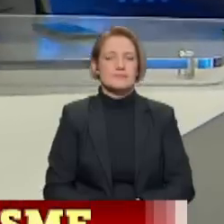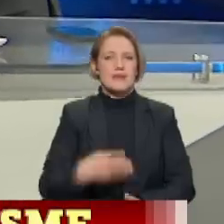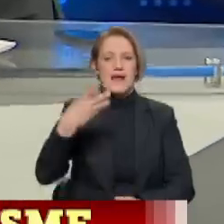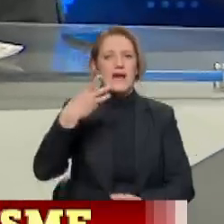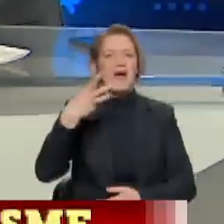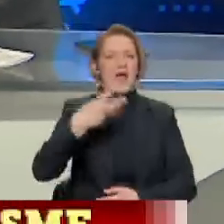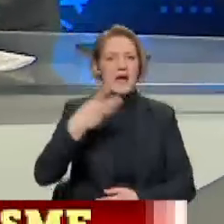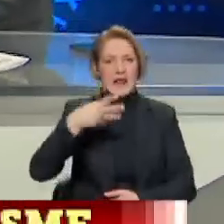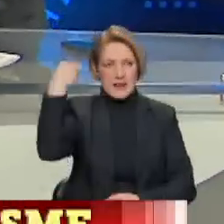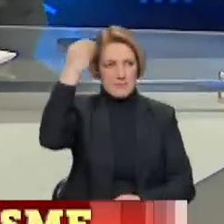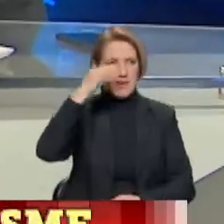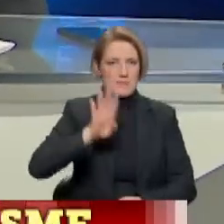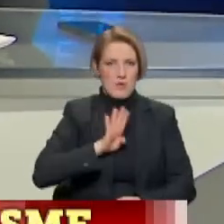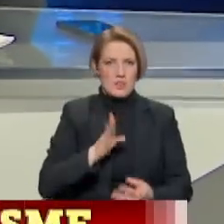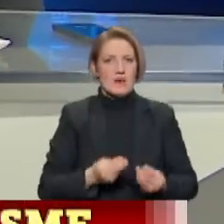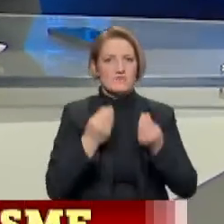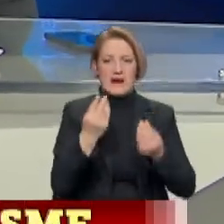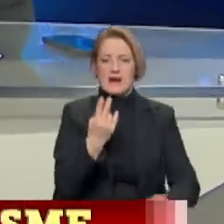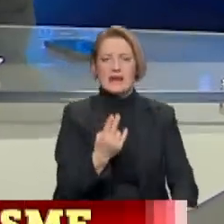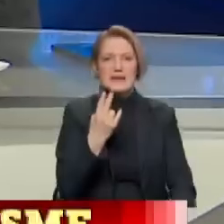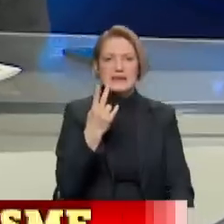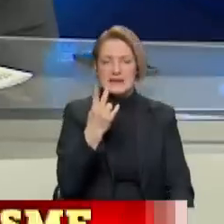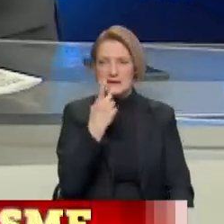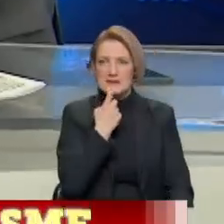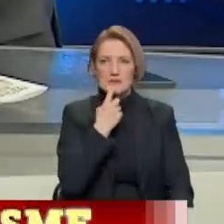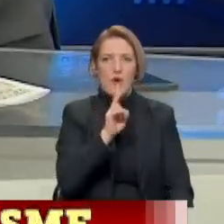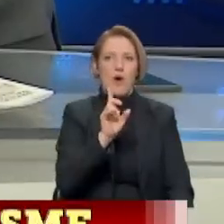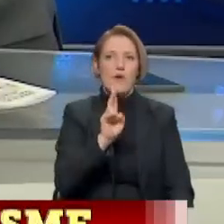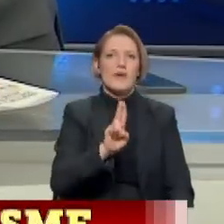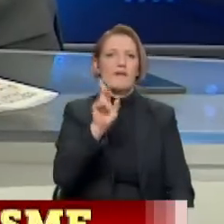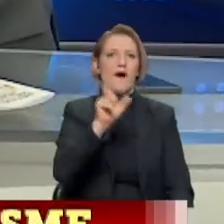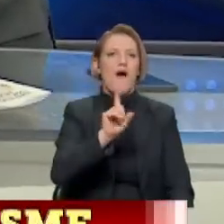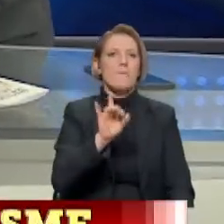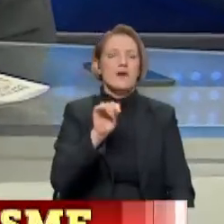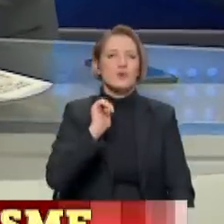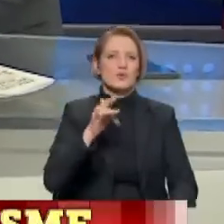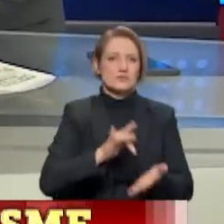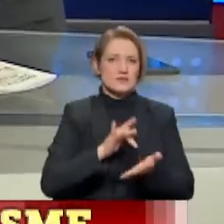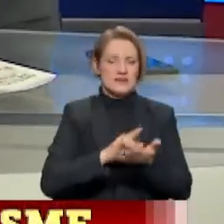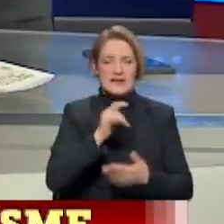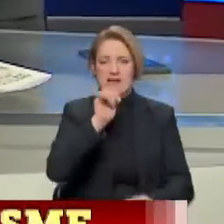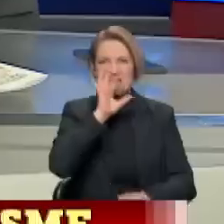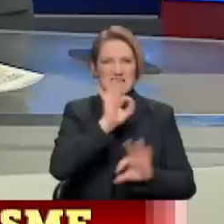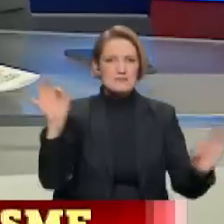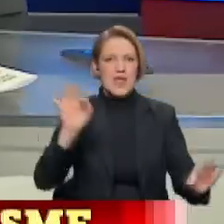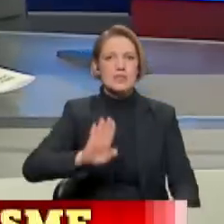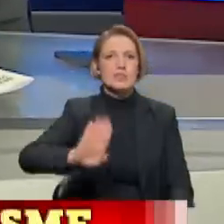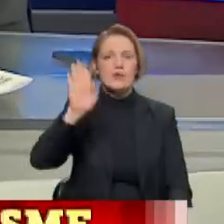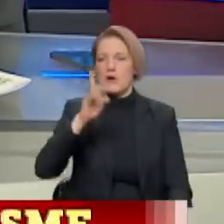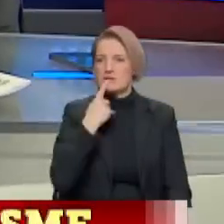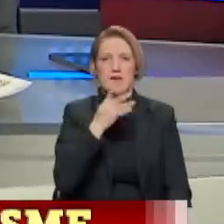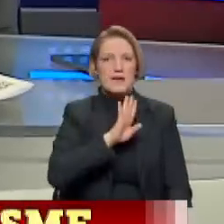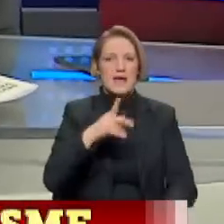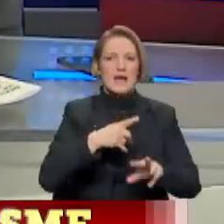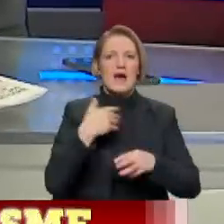Ekrem İmamoğlu'na verilen 2 yıl 7 ay 15 günlük ceza ve bu cezanın ardından kimse demokrasiden söz edemez diyor avukat